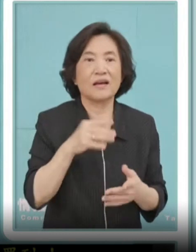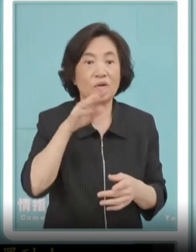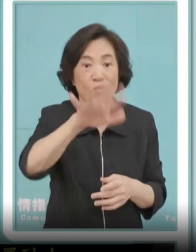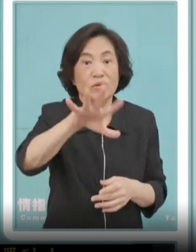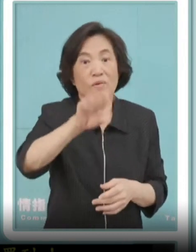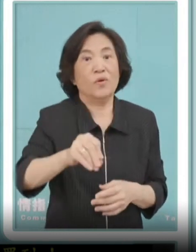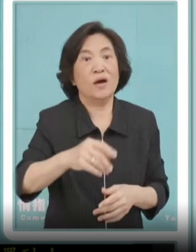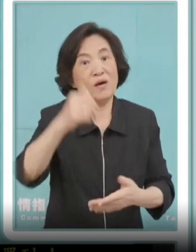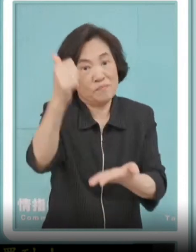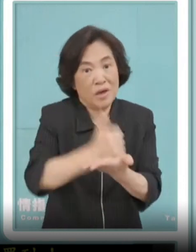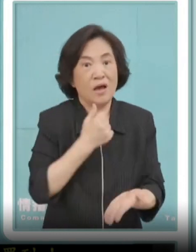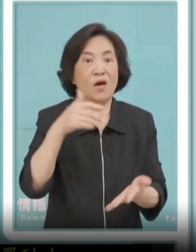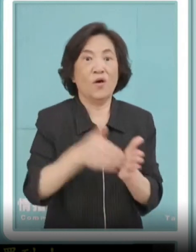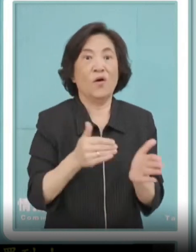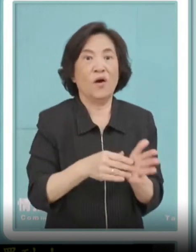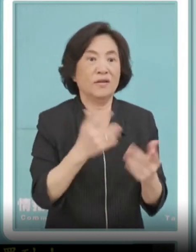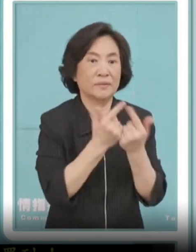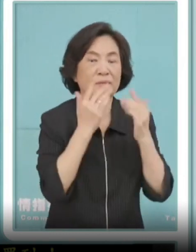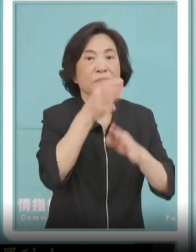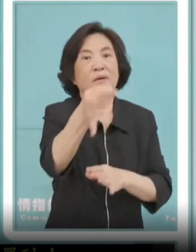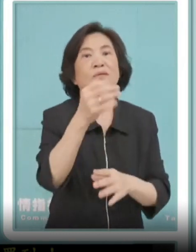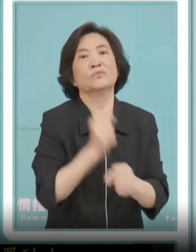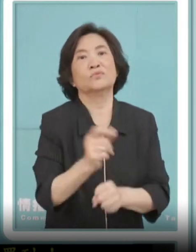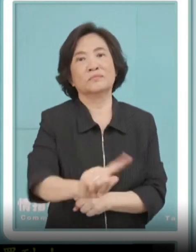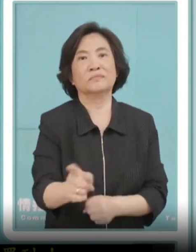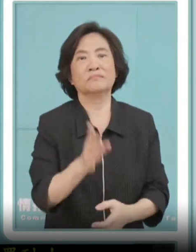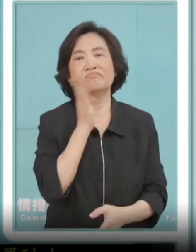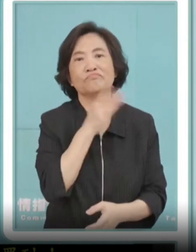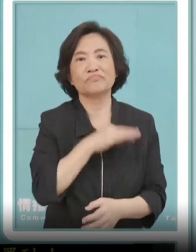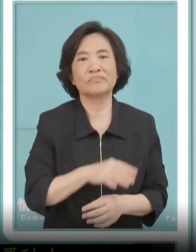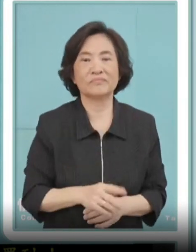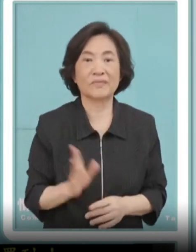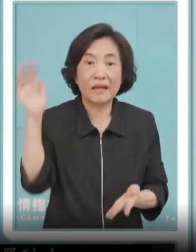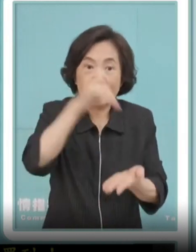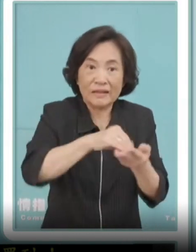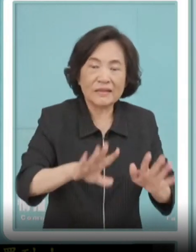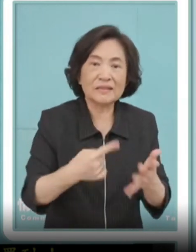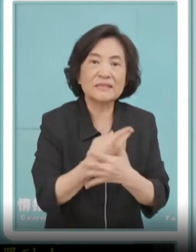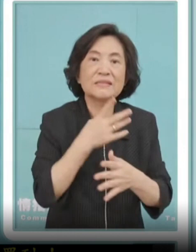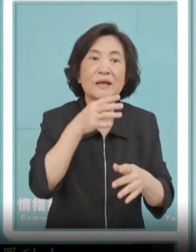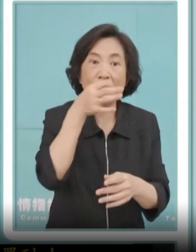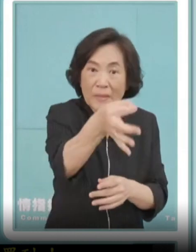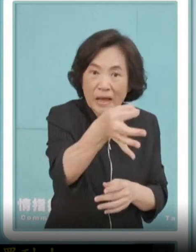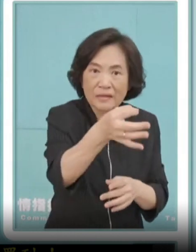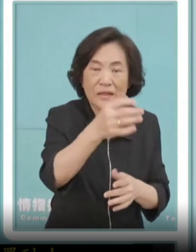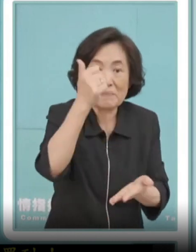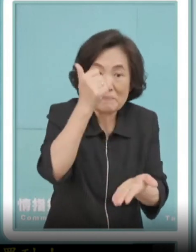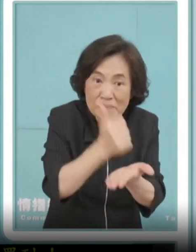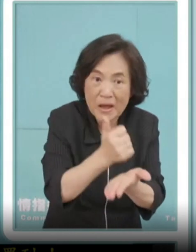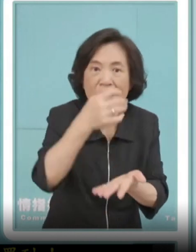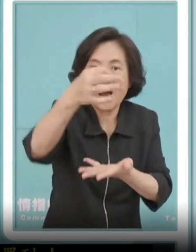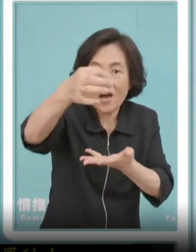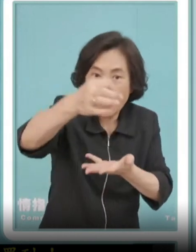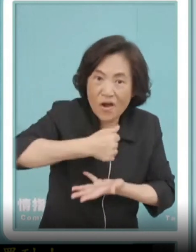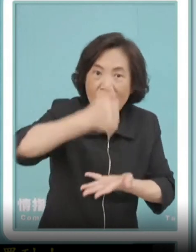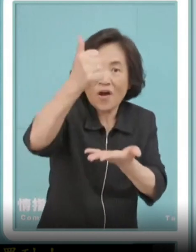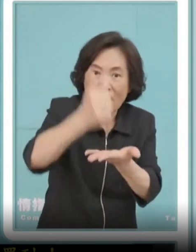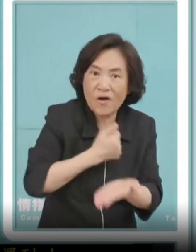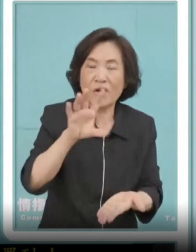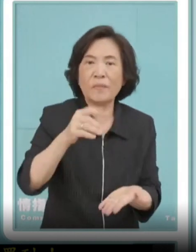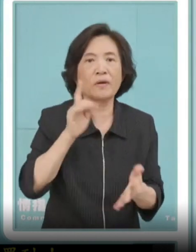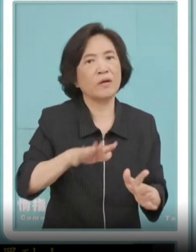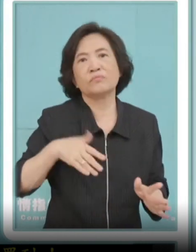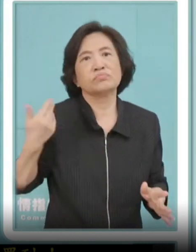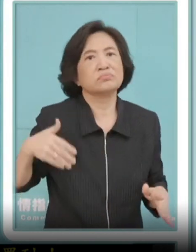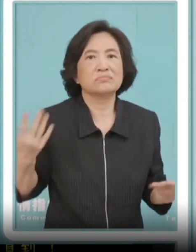台湾，台北市当然不用买啊。可是问题是，我们到现在一直看到是只有买没有买到啊。还不是全台湾